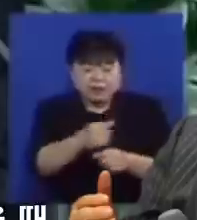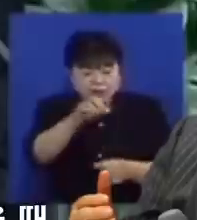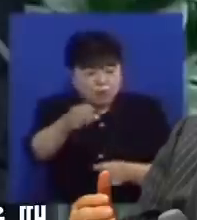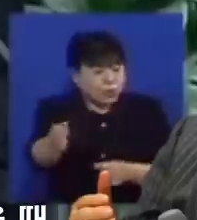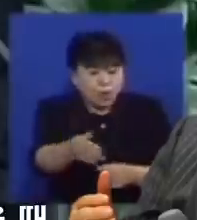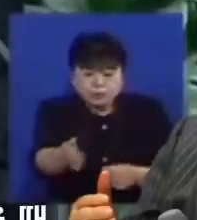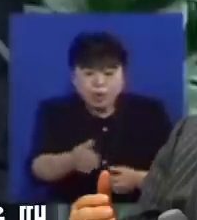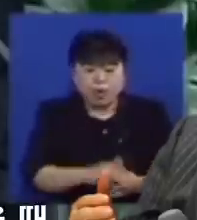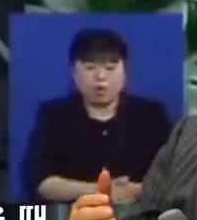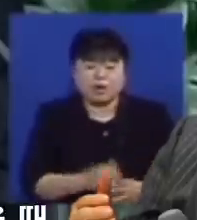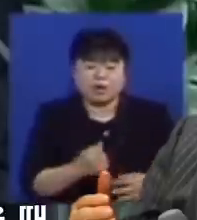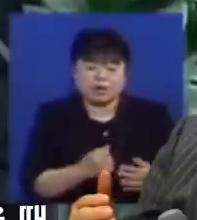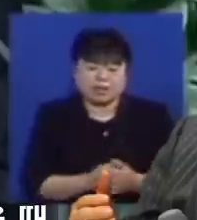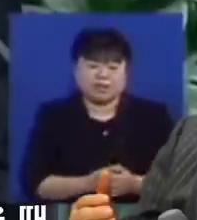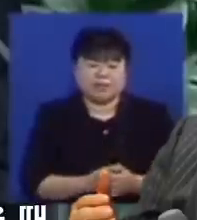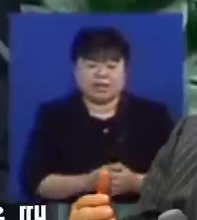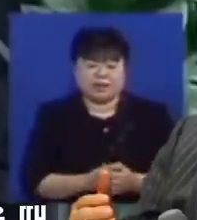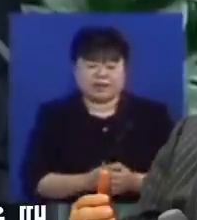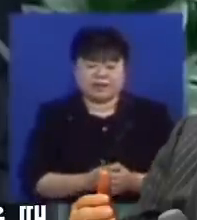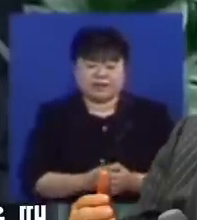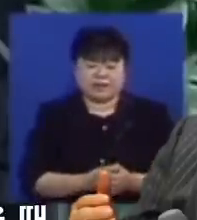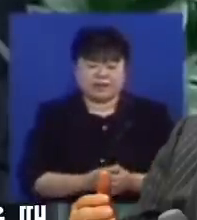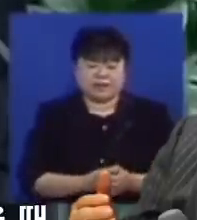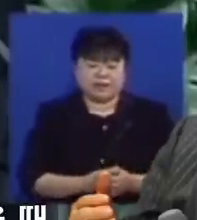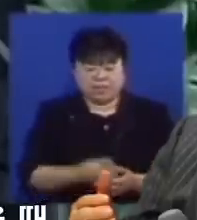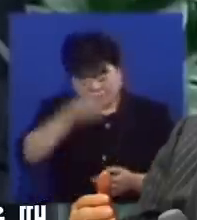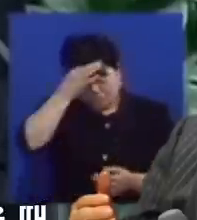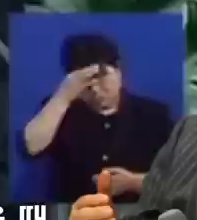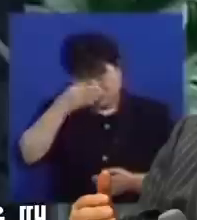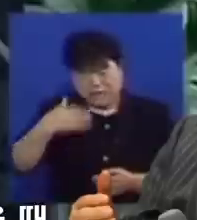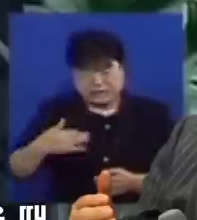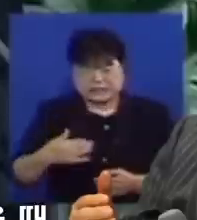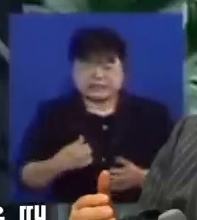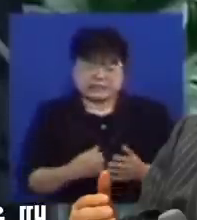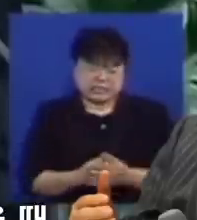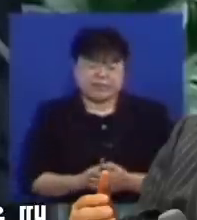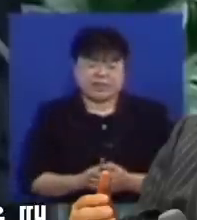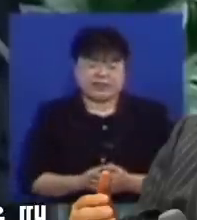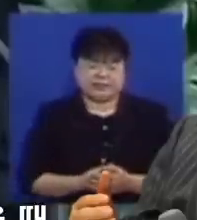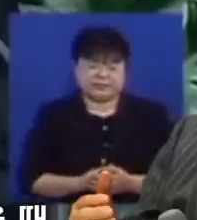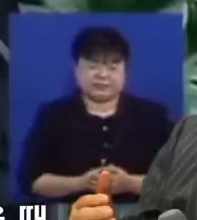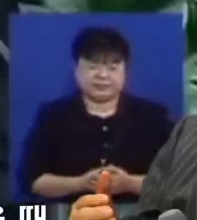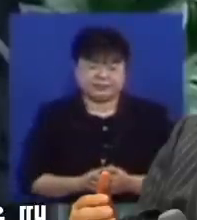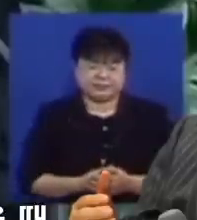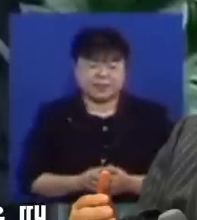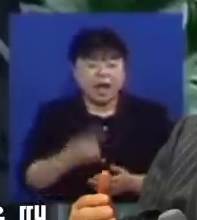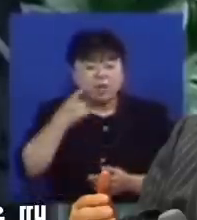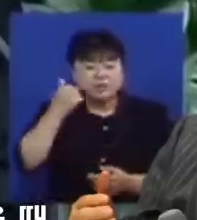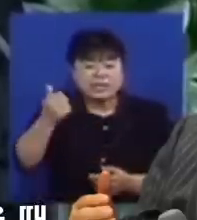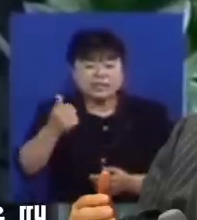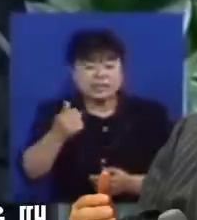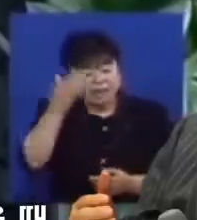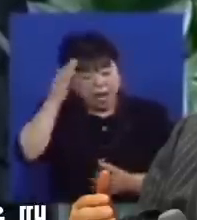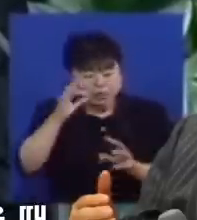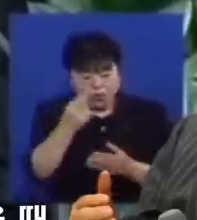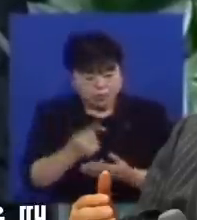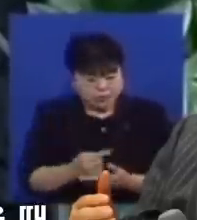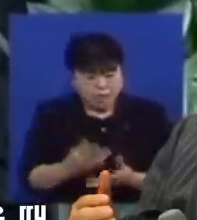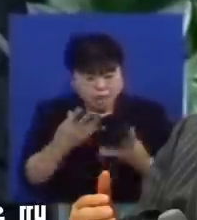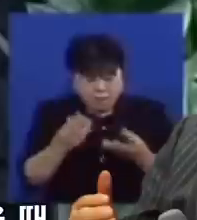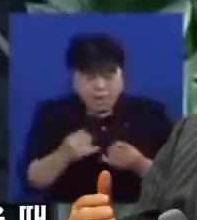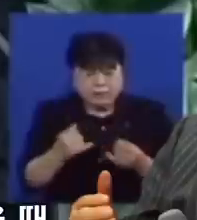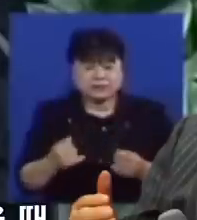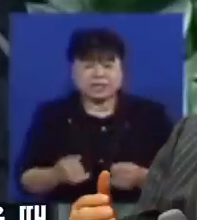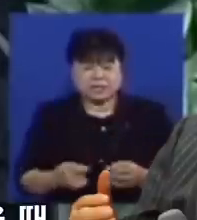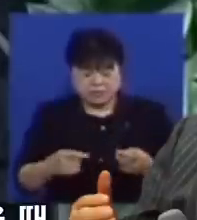몸의 불구를 돌보는 이야기 전혀 발전되지 않았습니다. 루벤 토레이 목사님이 한국으로 와보니 너무나 많은